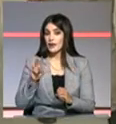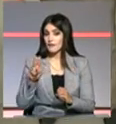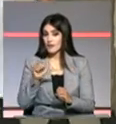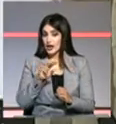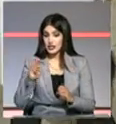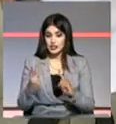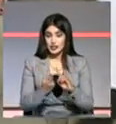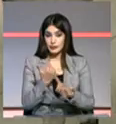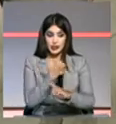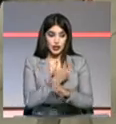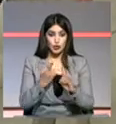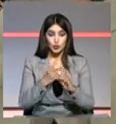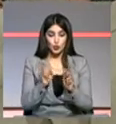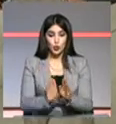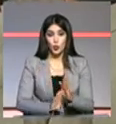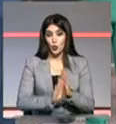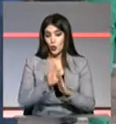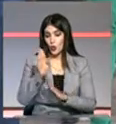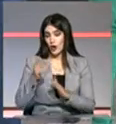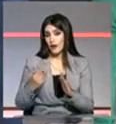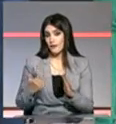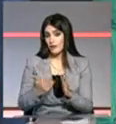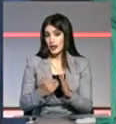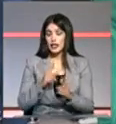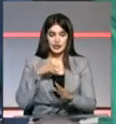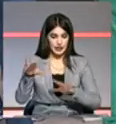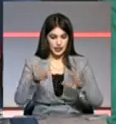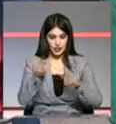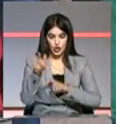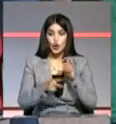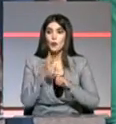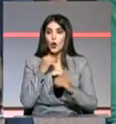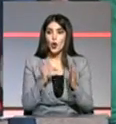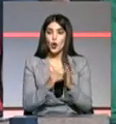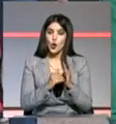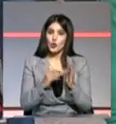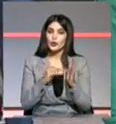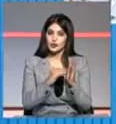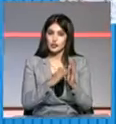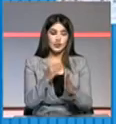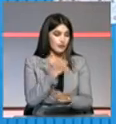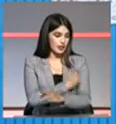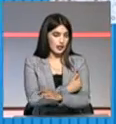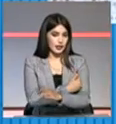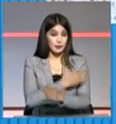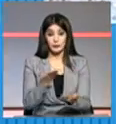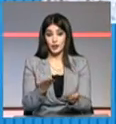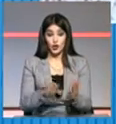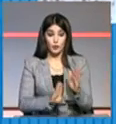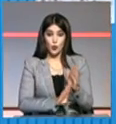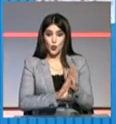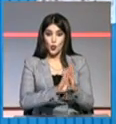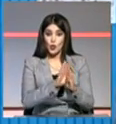ضد وباء كورونا يشهد ارتفاعا في الفترة الأخيرة، داعيا المواطنين إلى مزيد الإقبال على التسجيل. نسق ماشي